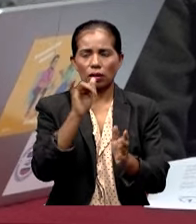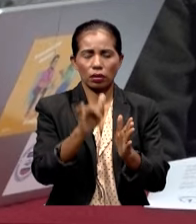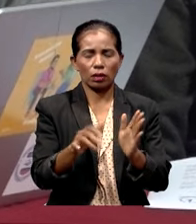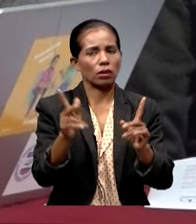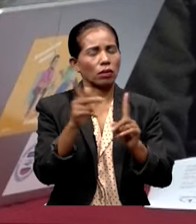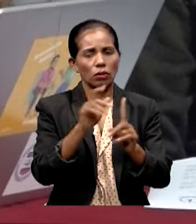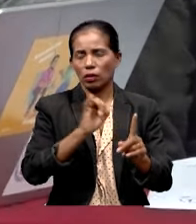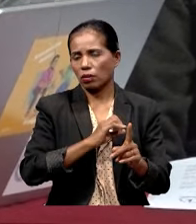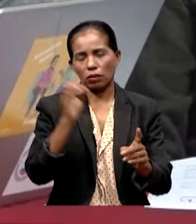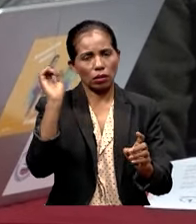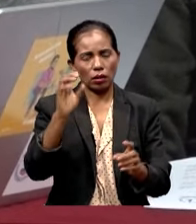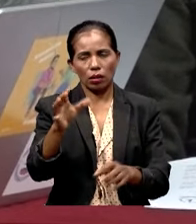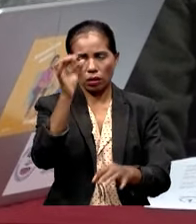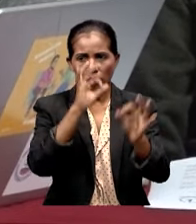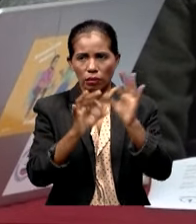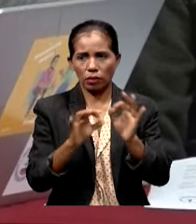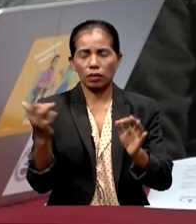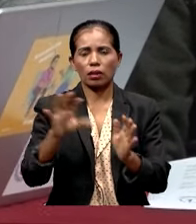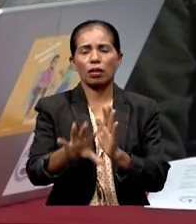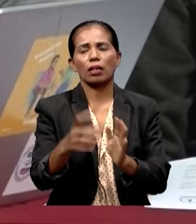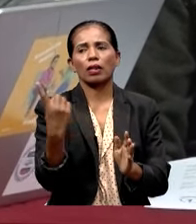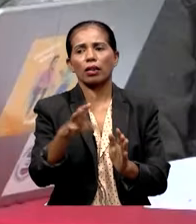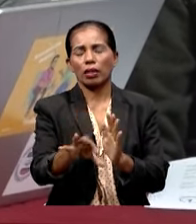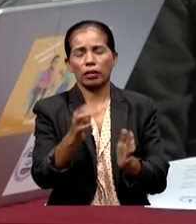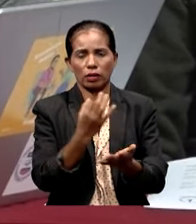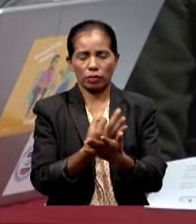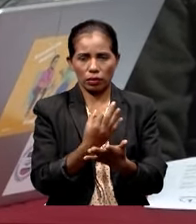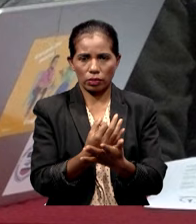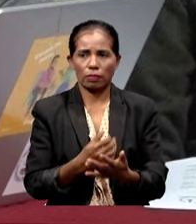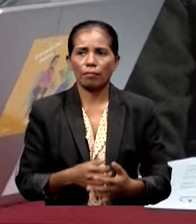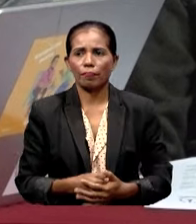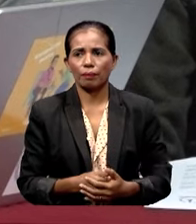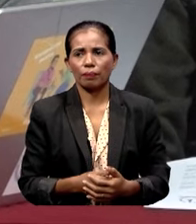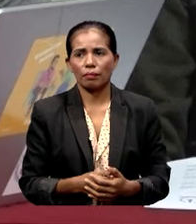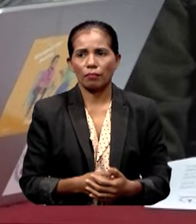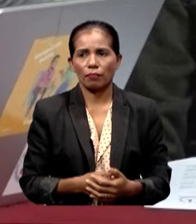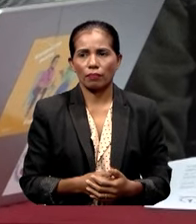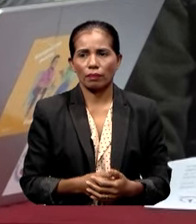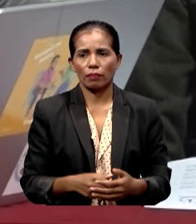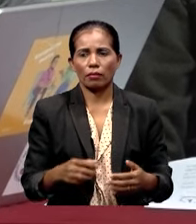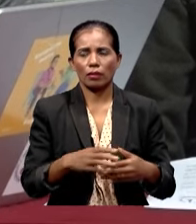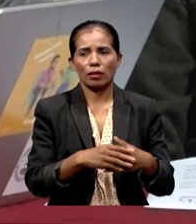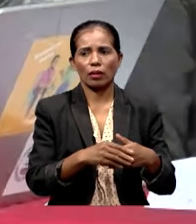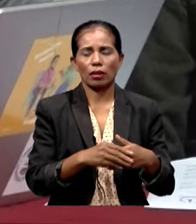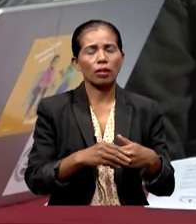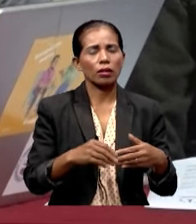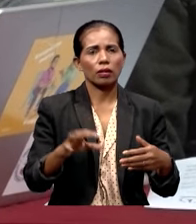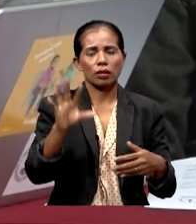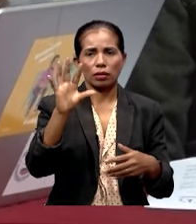fia ba bi sira heta nafat subsidi da dolar atusia kada fulan